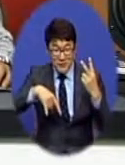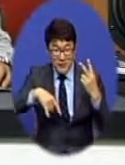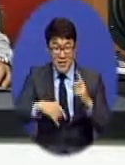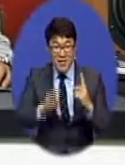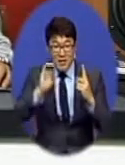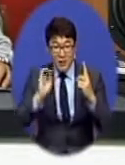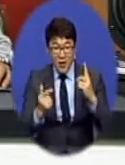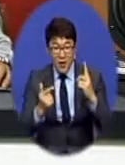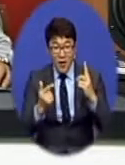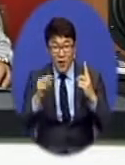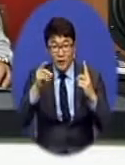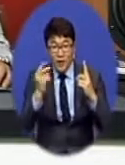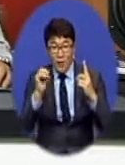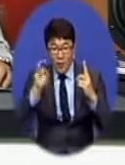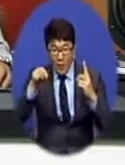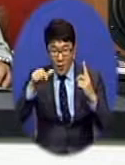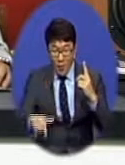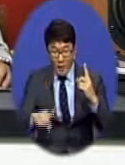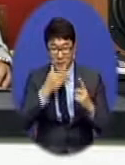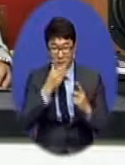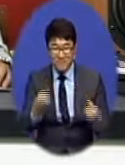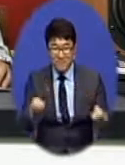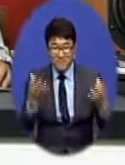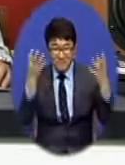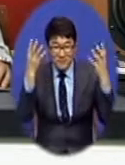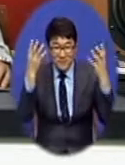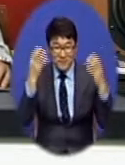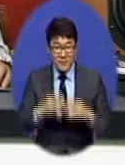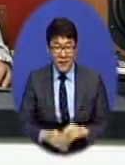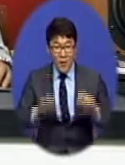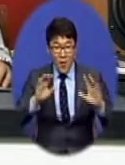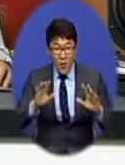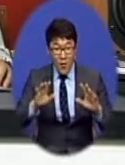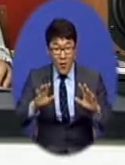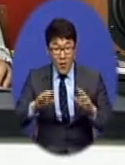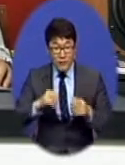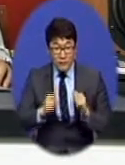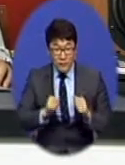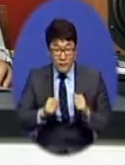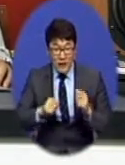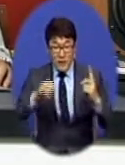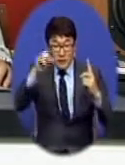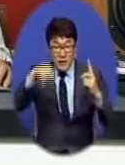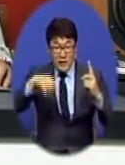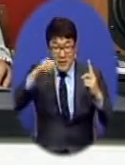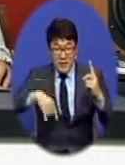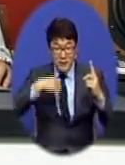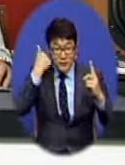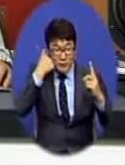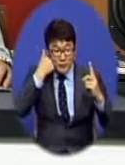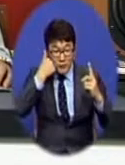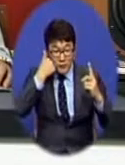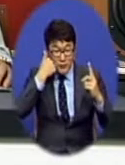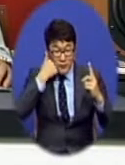아차상. 1번 송영봉님 축하드립니다. 축하드립니다. 자, 오늘의 드디어 인기상이죠. 장원이죠. 네, 장원. 예,